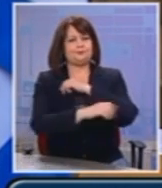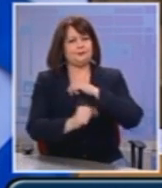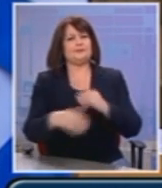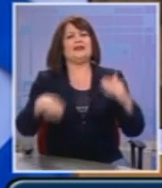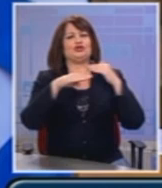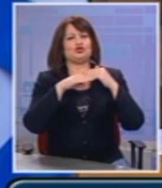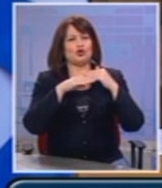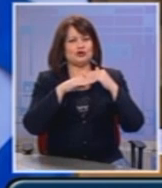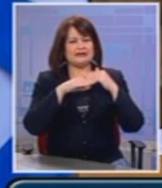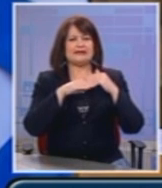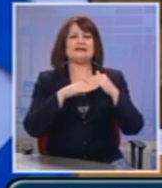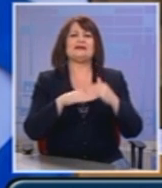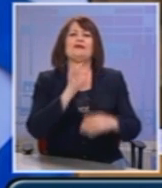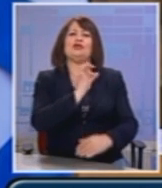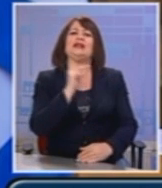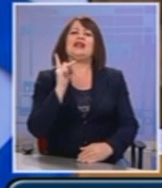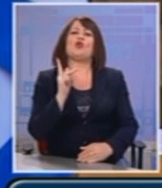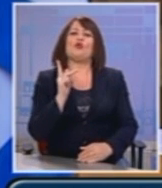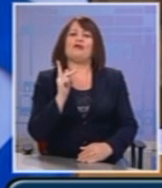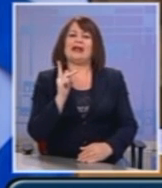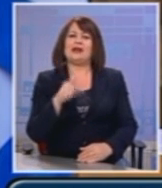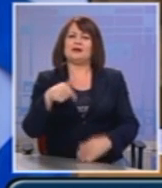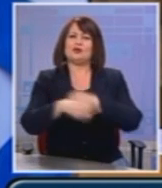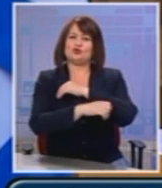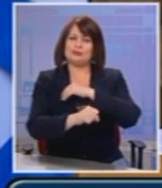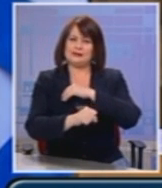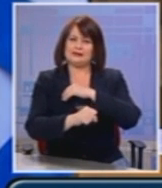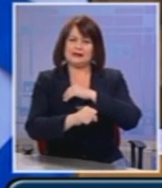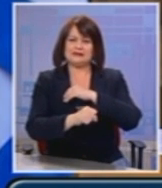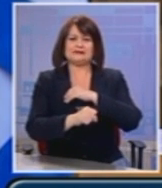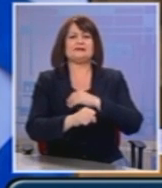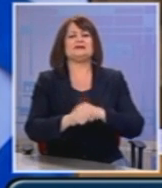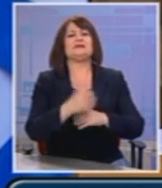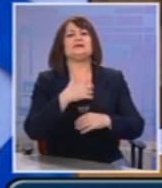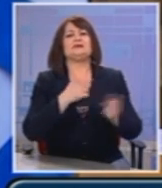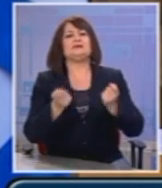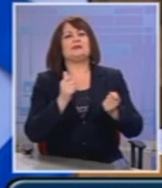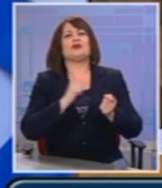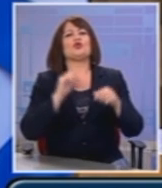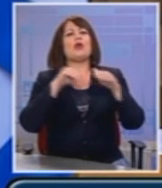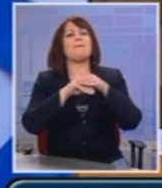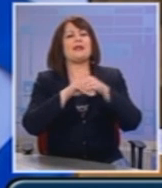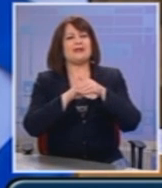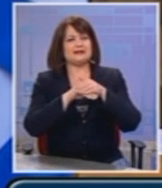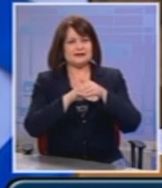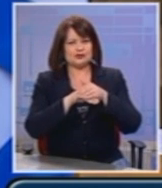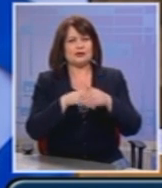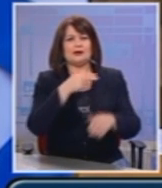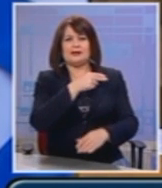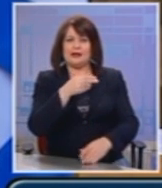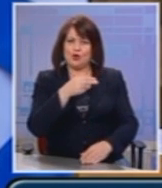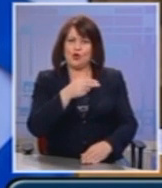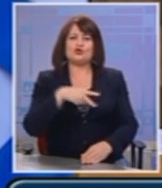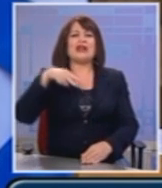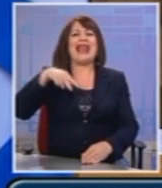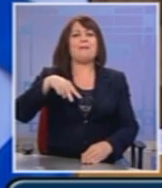ισότητας φίλων κυρία φωτεινή κούβελα ο γενικός γραμματέας στρατηγικών και ιδιωτικών επενδύσεων κύριος θεολόγος